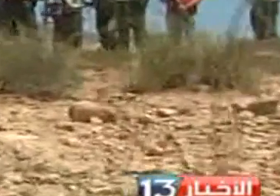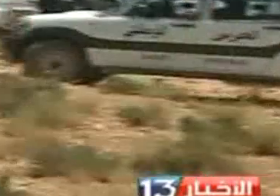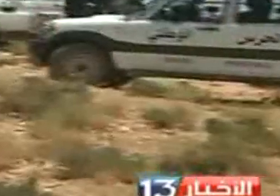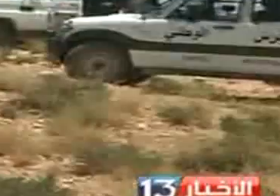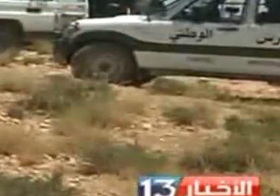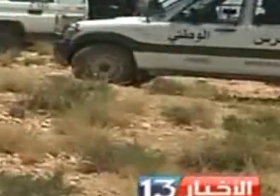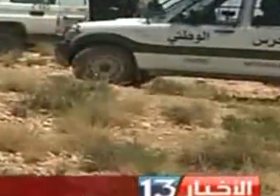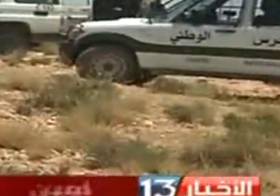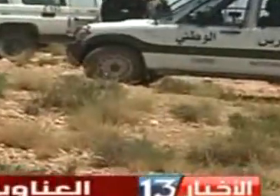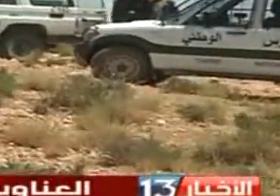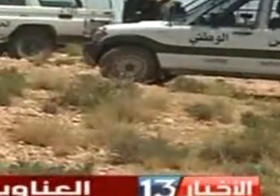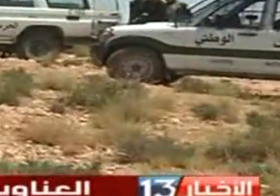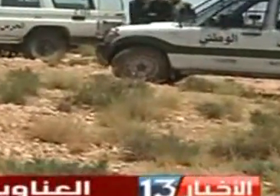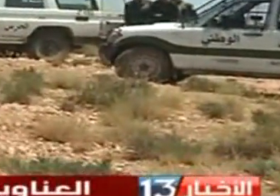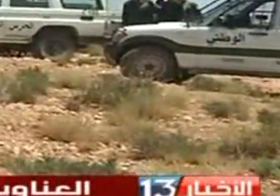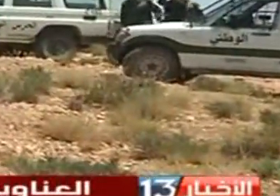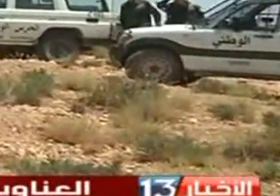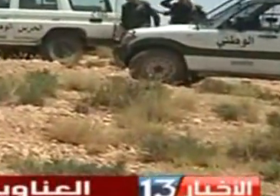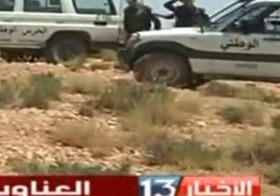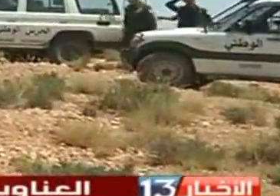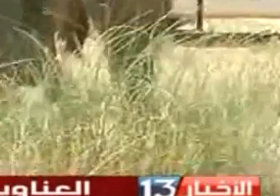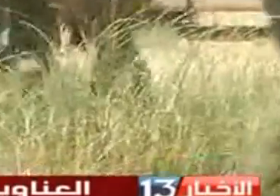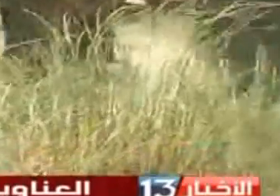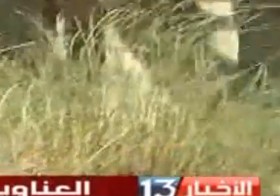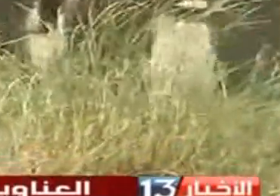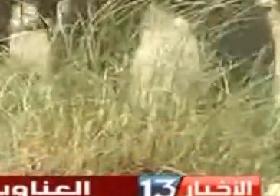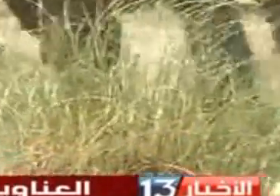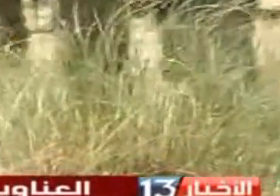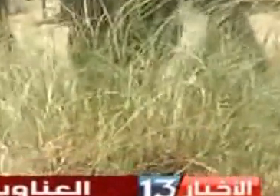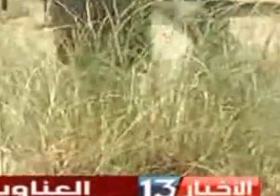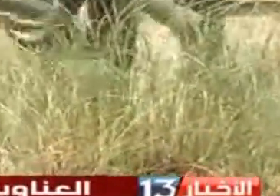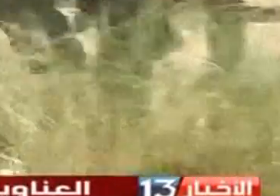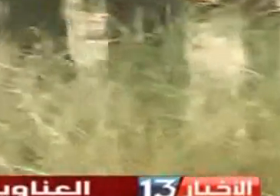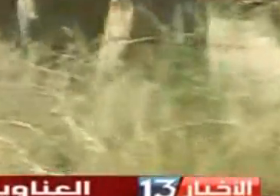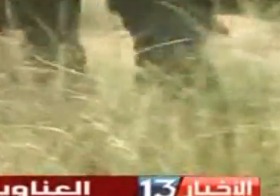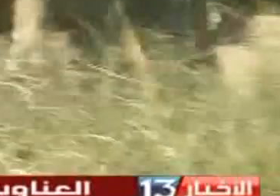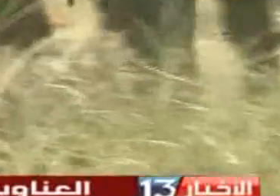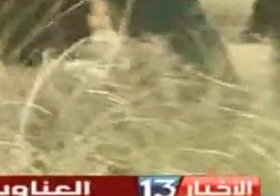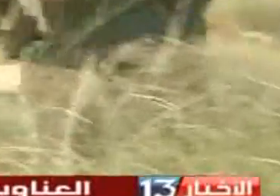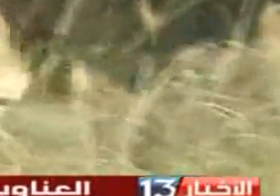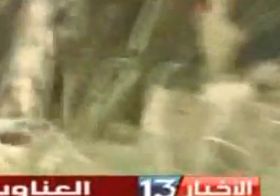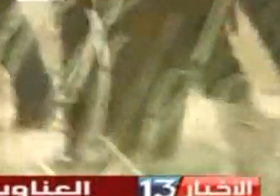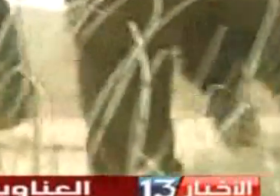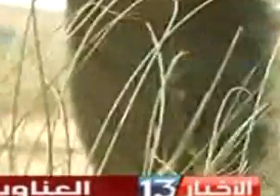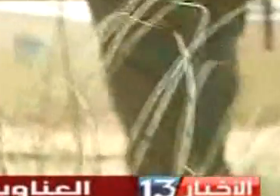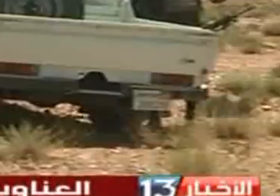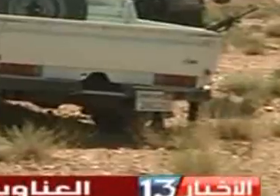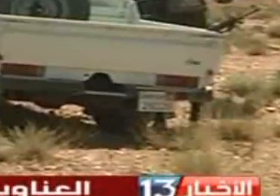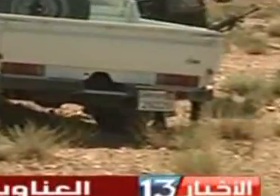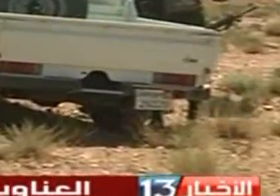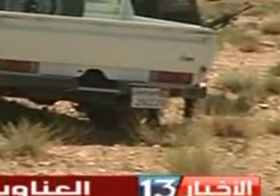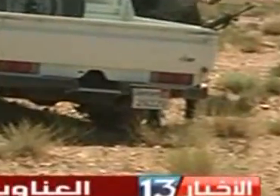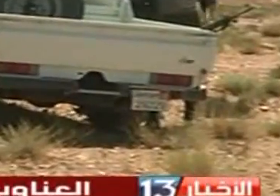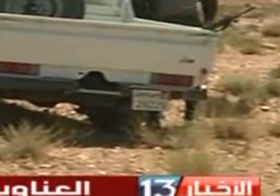القوات العسكرية تواصل تعقب مجموعة إرهابية متحصلة بجبل سمامة بالقصرين عقب اشتباكات تجدد بينهما